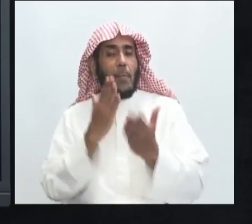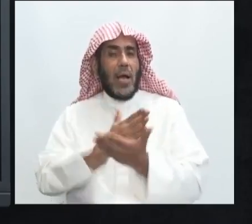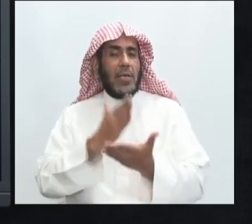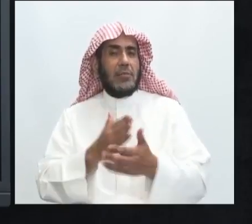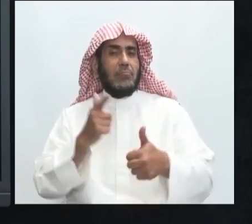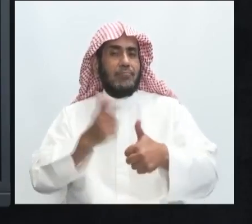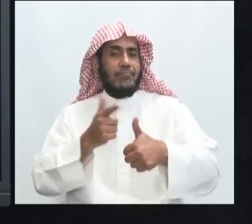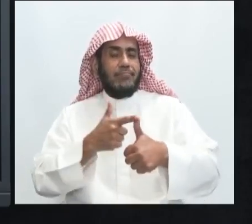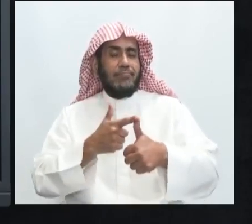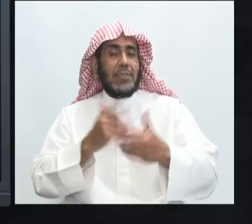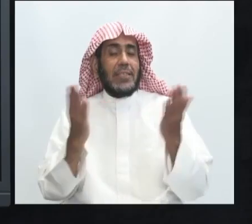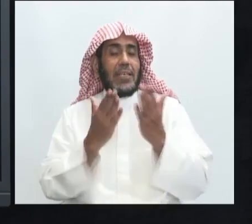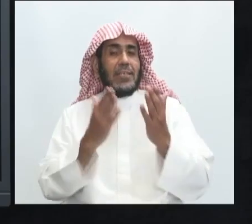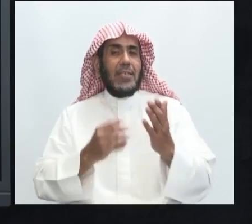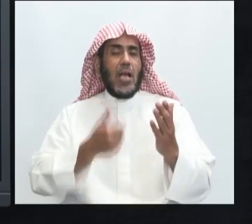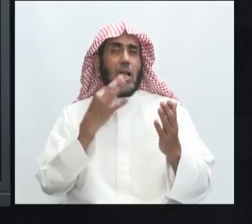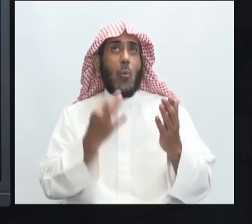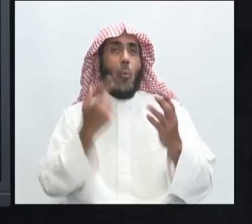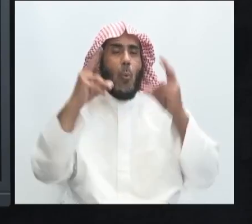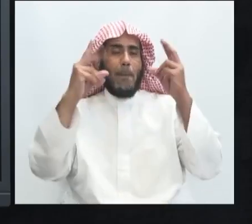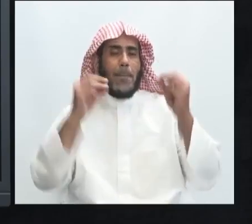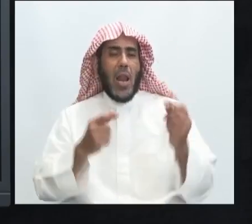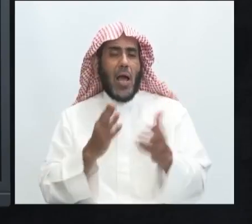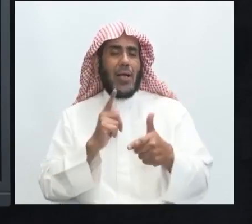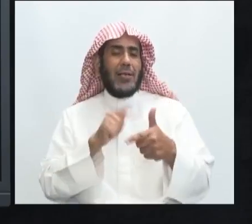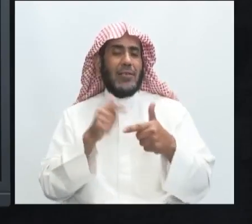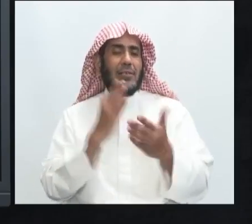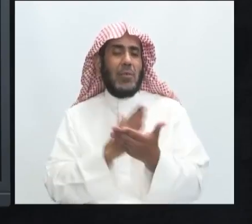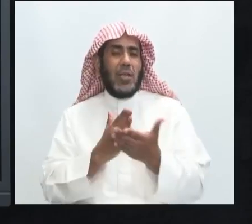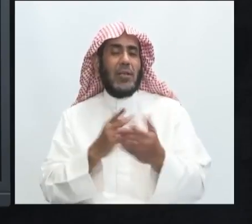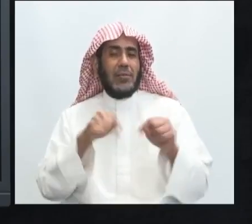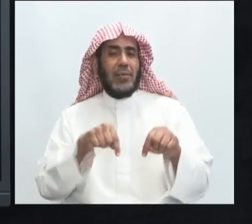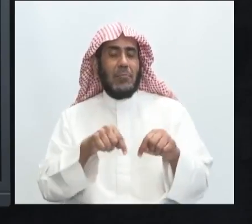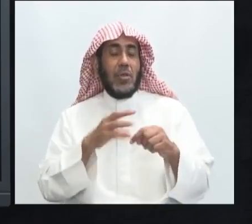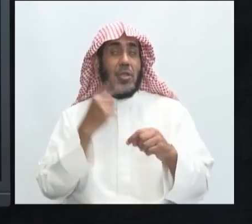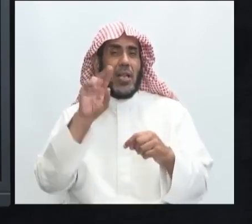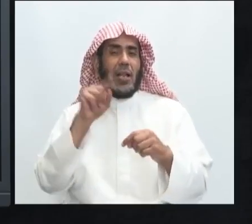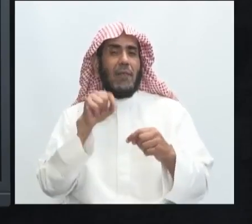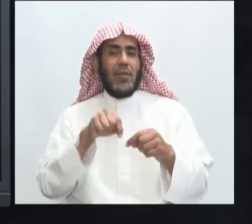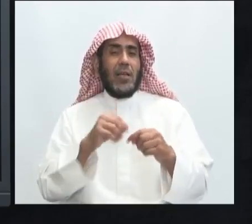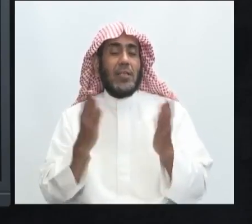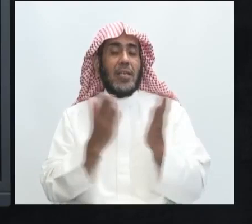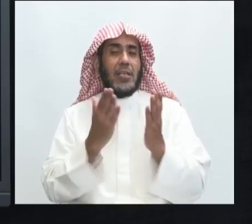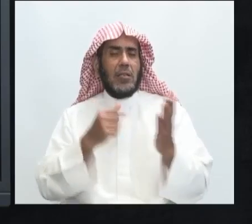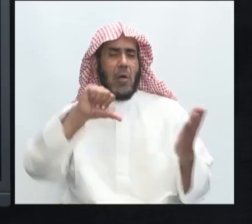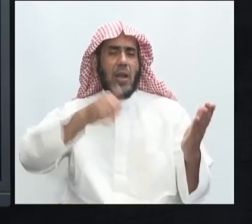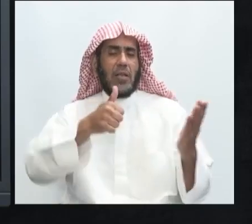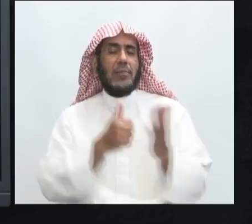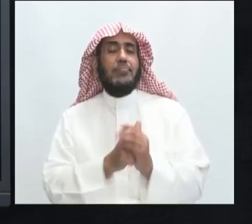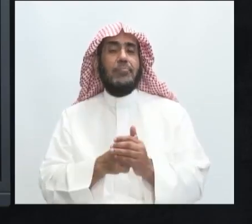القسم الاول يتحدث فيه عن دراسات البلاغيه وقسم الثاني يتحدث فيه او ان سيكون الحديث باذن الله تعالى فيه على الدراسات النقديه